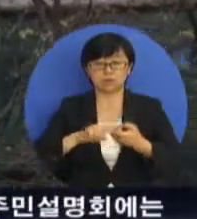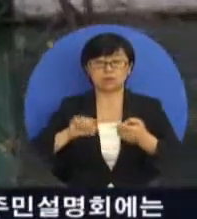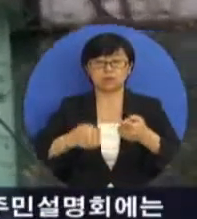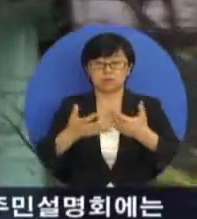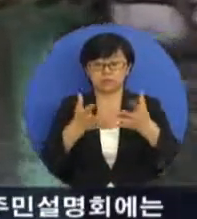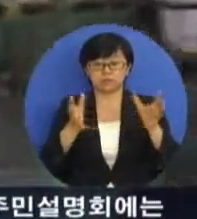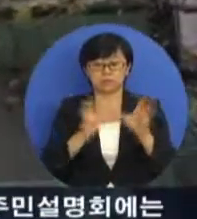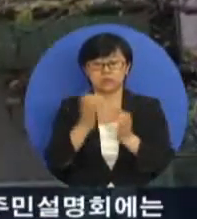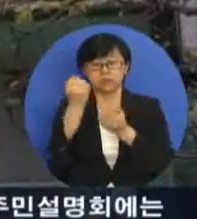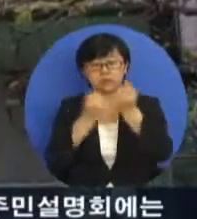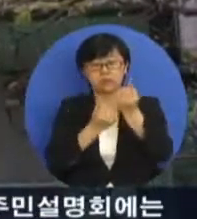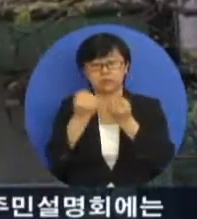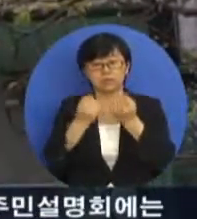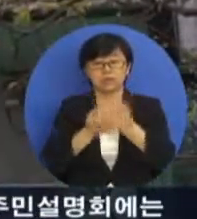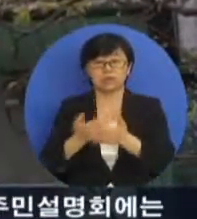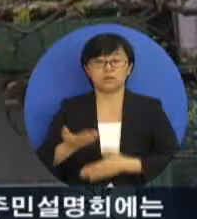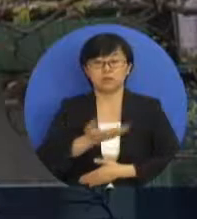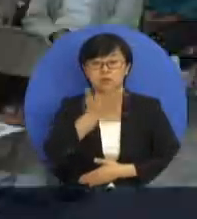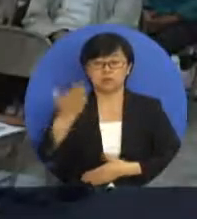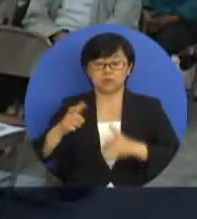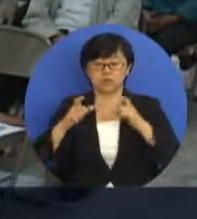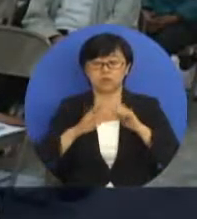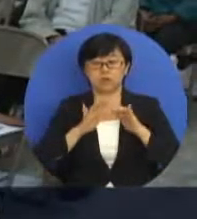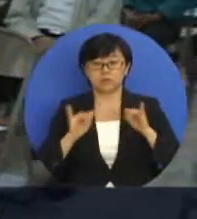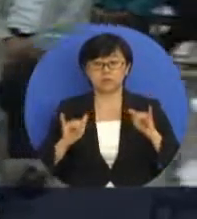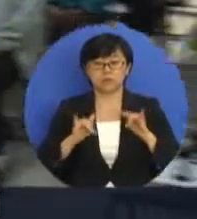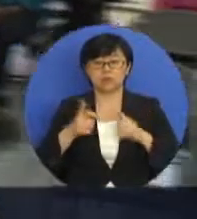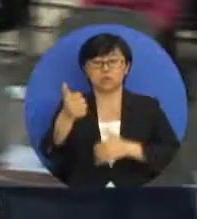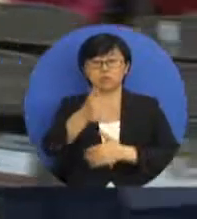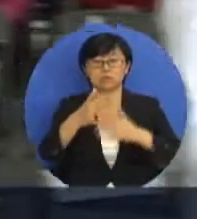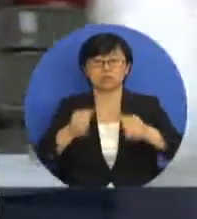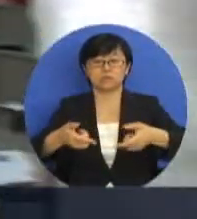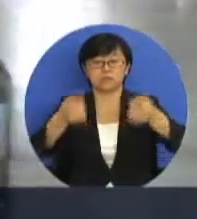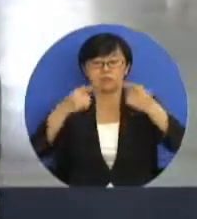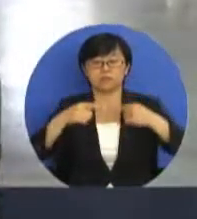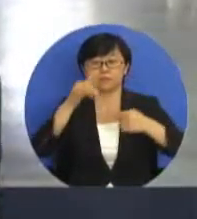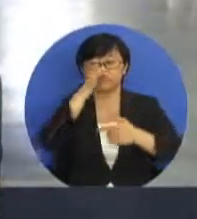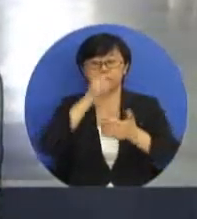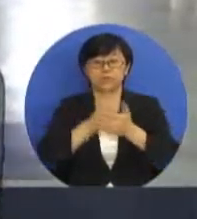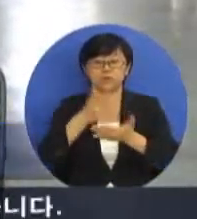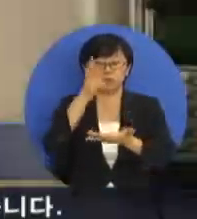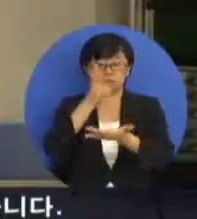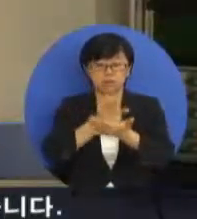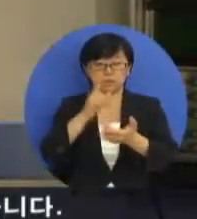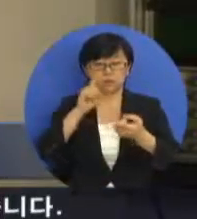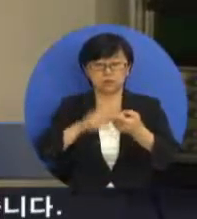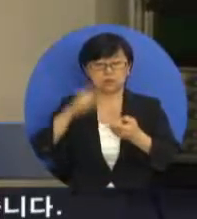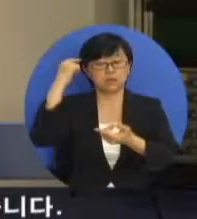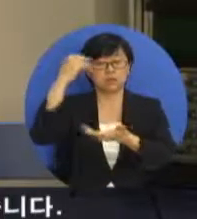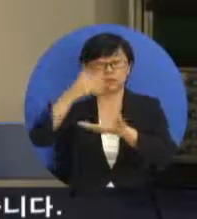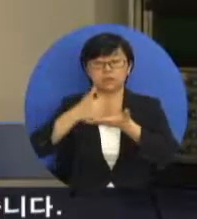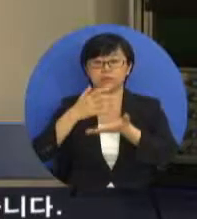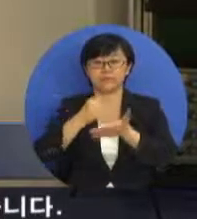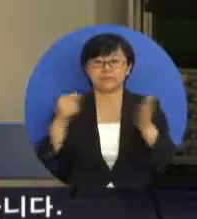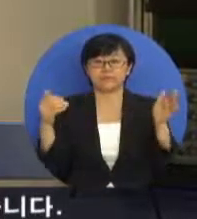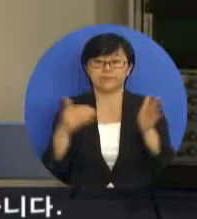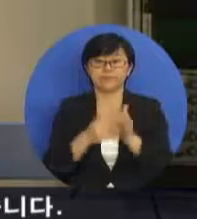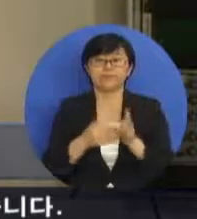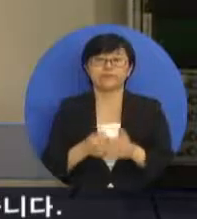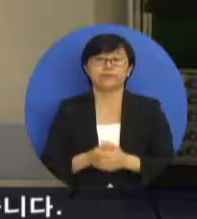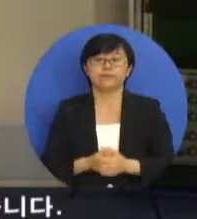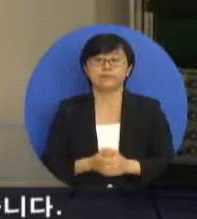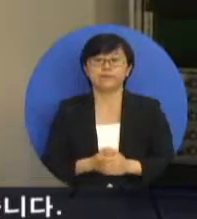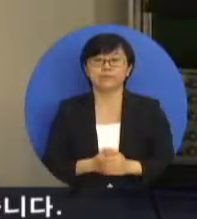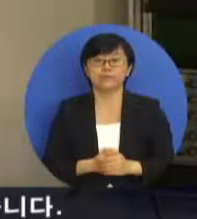삼청동 자치회관에서 있었던 주민설명회에는 구청 관계자 및 주민 50여 명이 참석했으며 주차장 증개축에 대한 의견